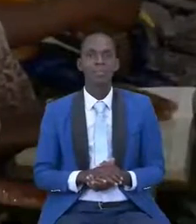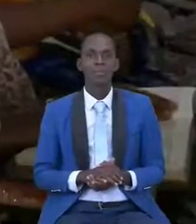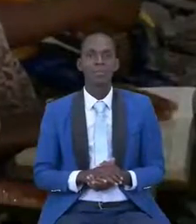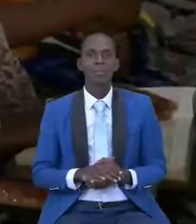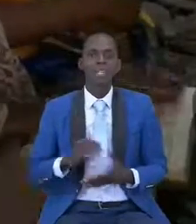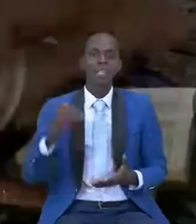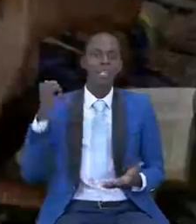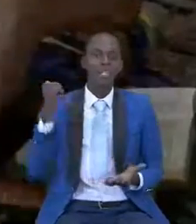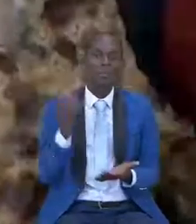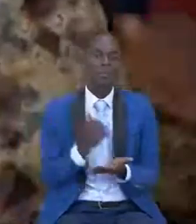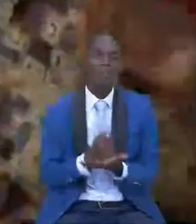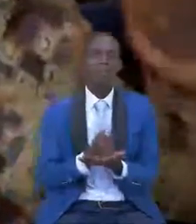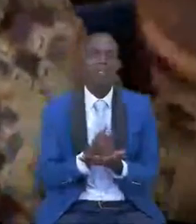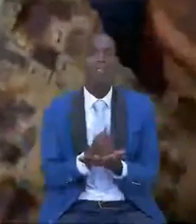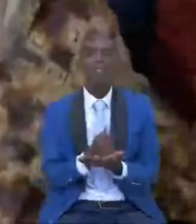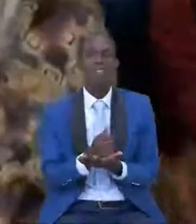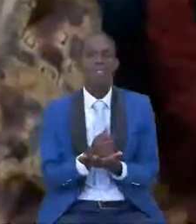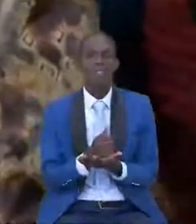Amen.